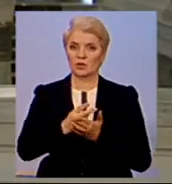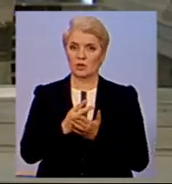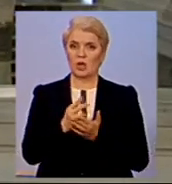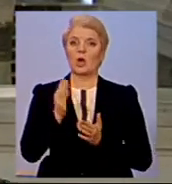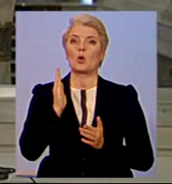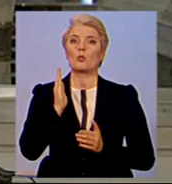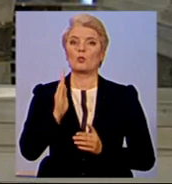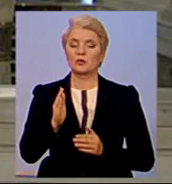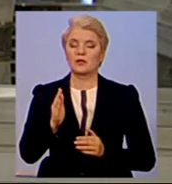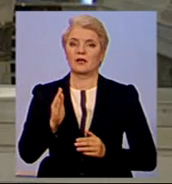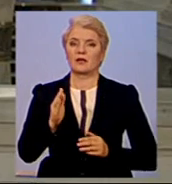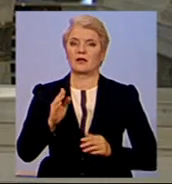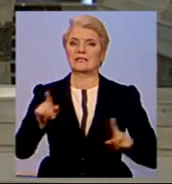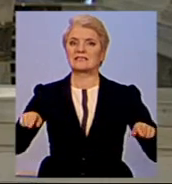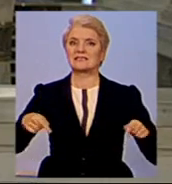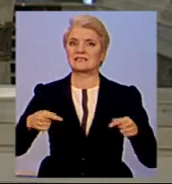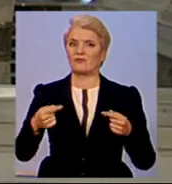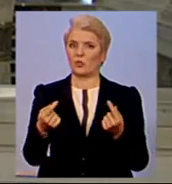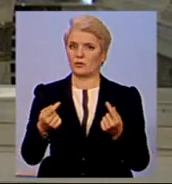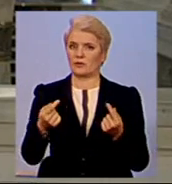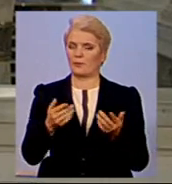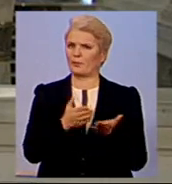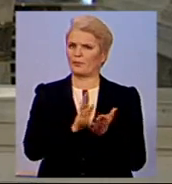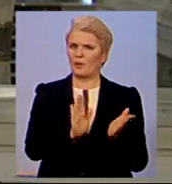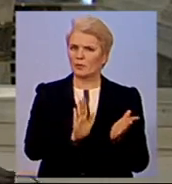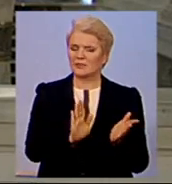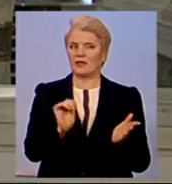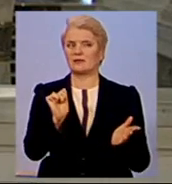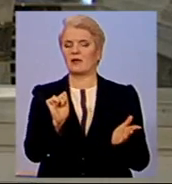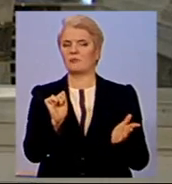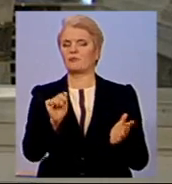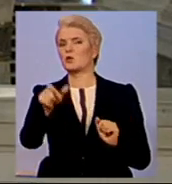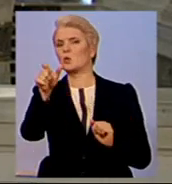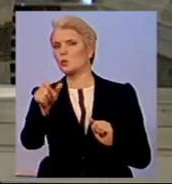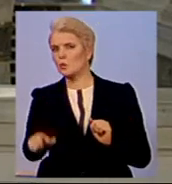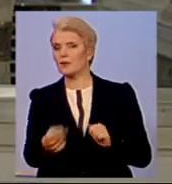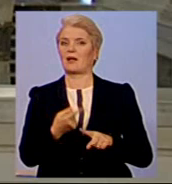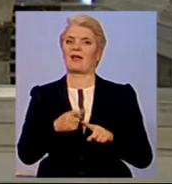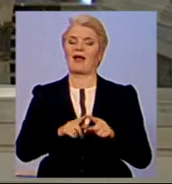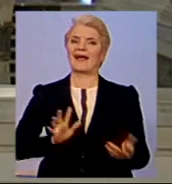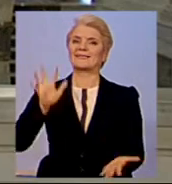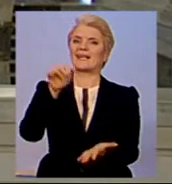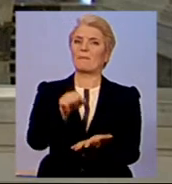така створена, ну, не посада, скажімо, але людина, яка займатиметься